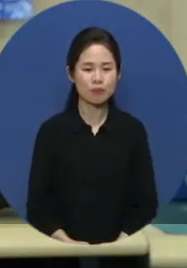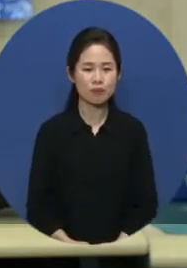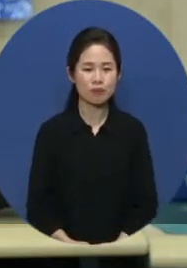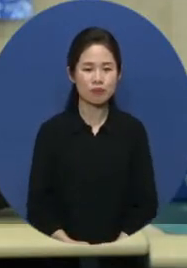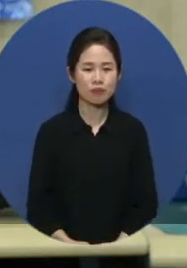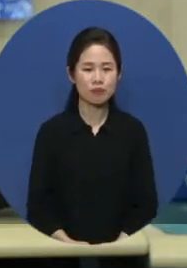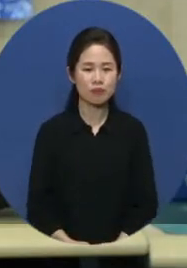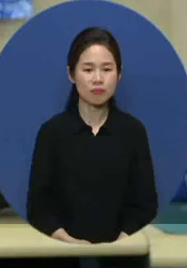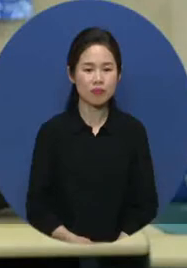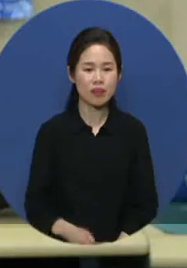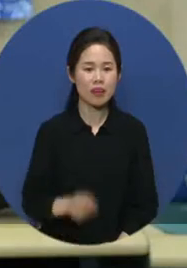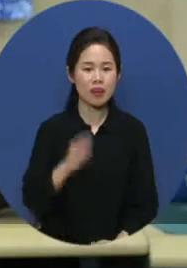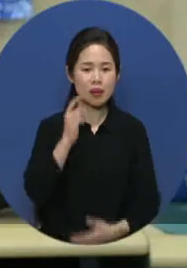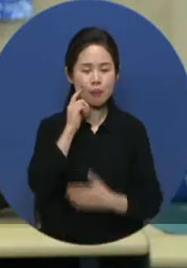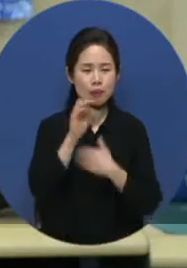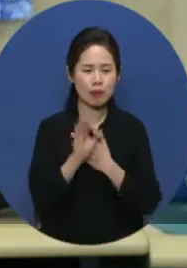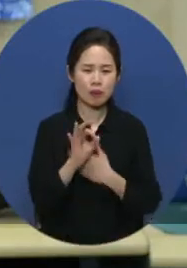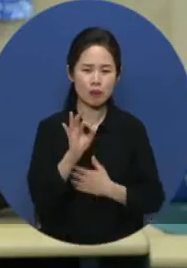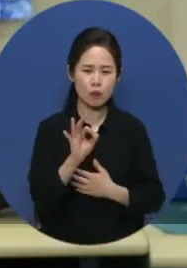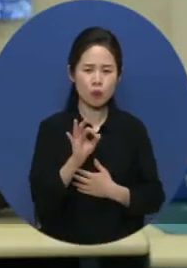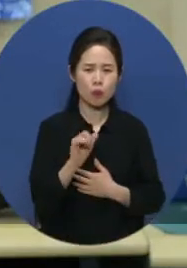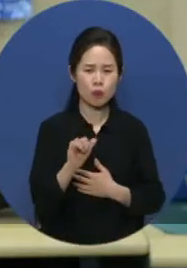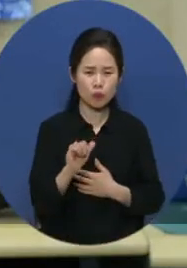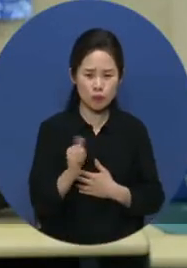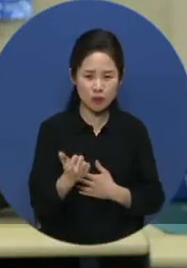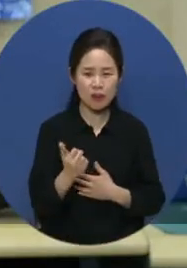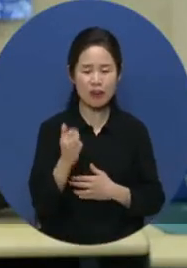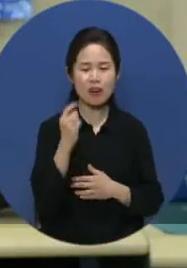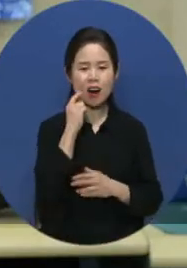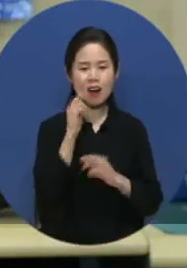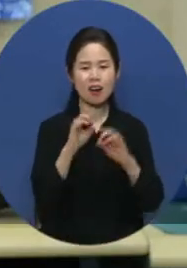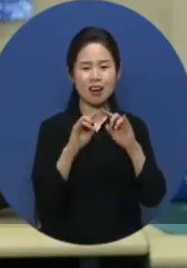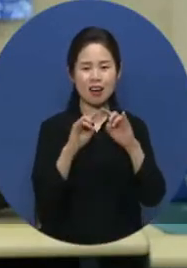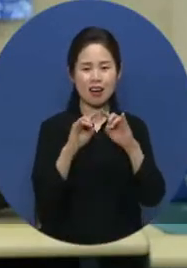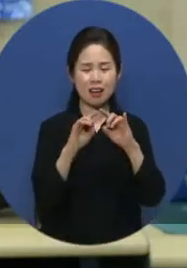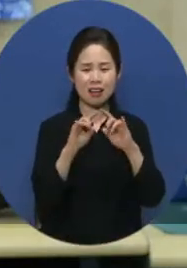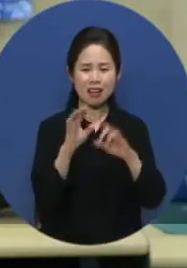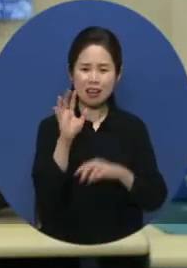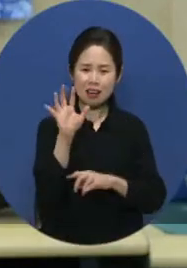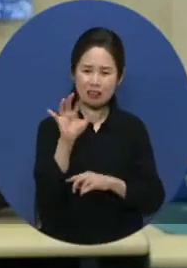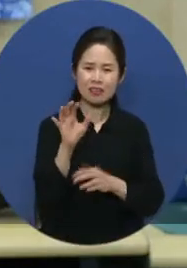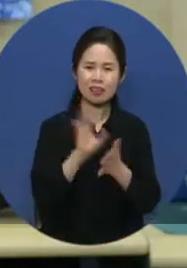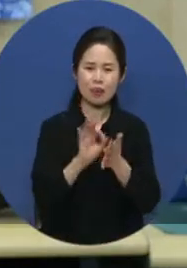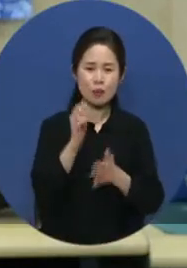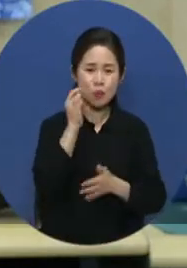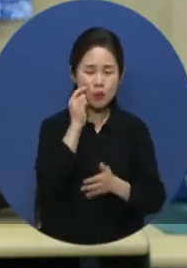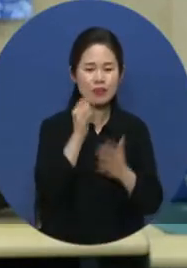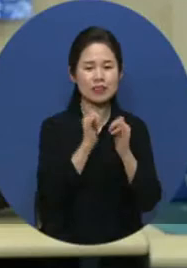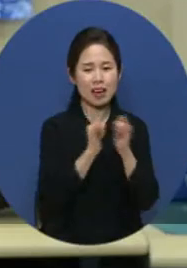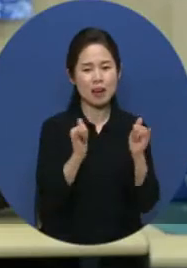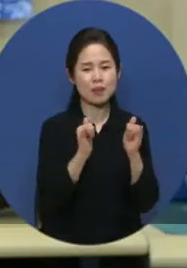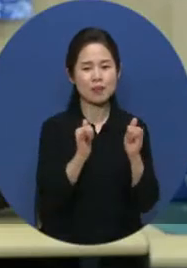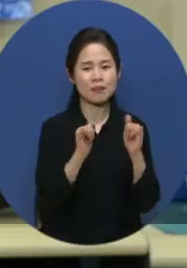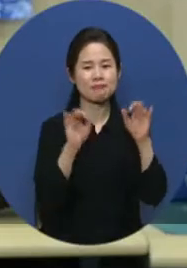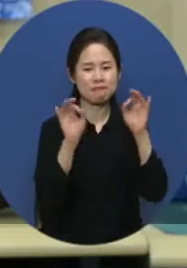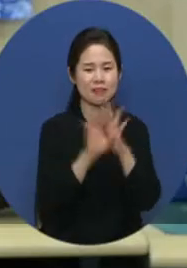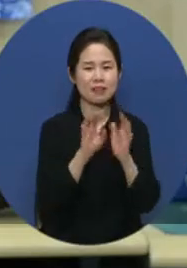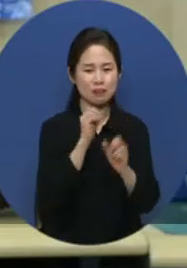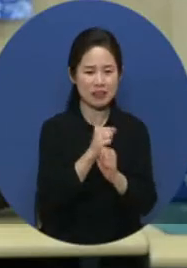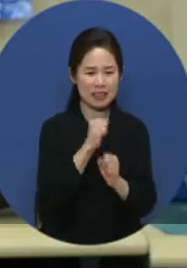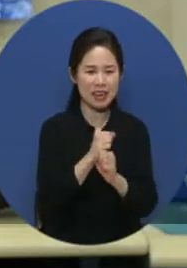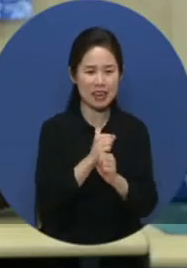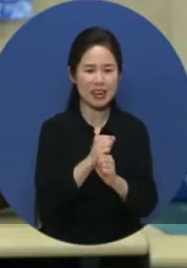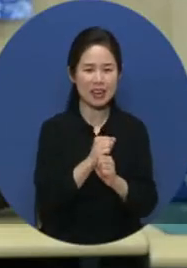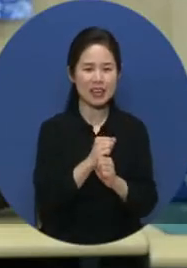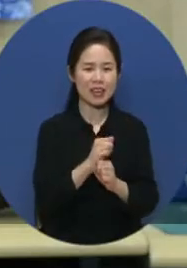예를 들어 이런 거죠. 돈이 없어서 전자예술을 쓰지 못한 사람이 없는 세상을 만든다. 그런 원칙하에 약간 속는 셈 치고라도 살 수 있는 정도의